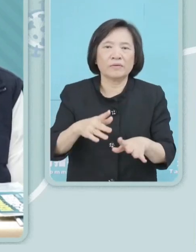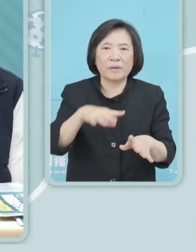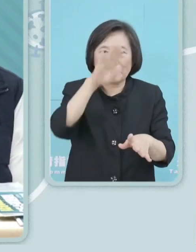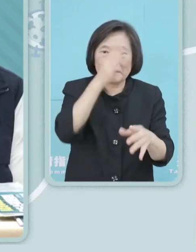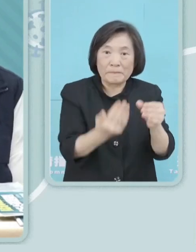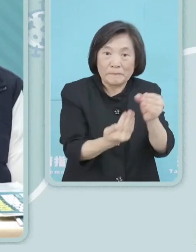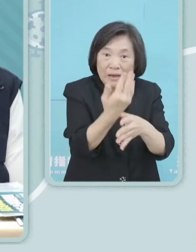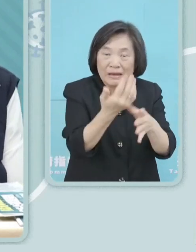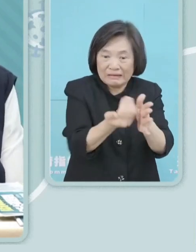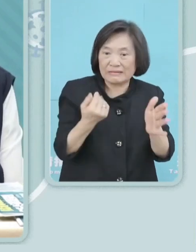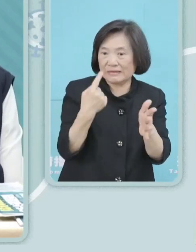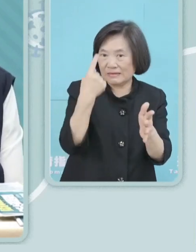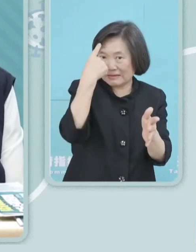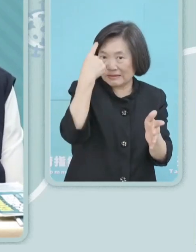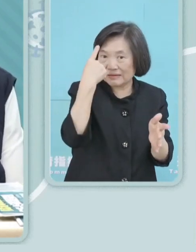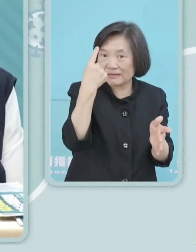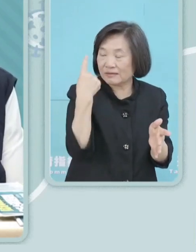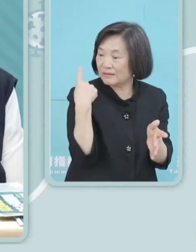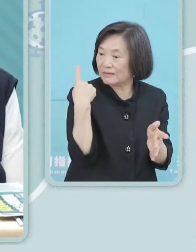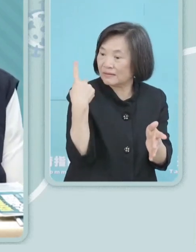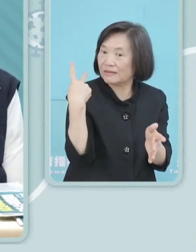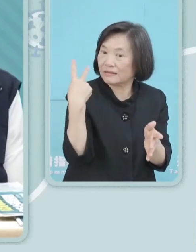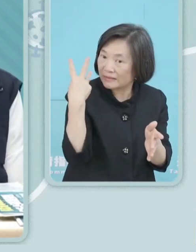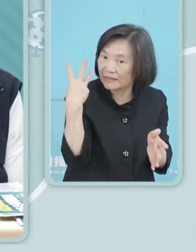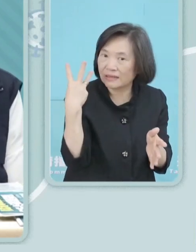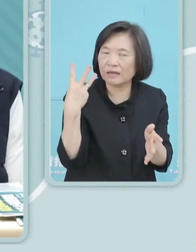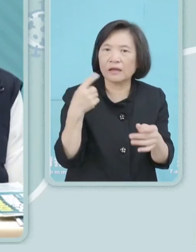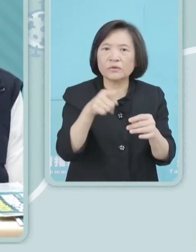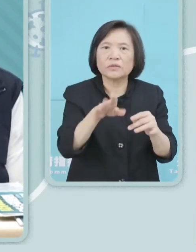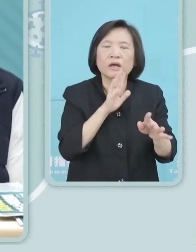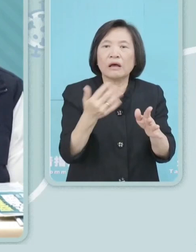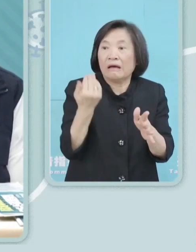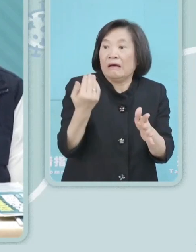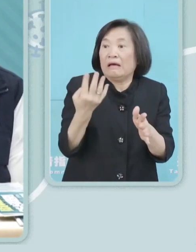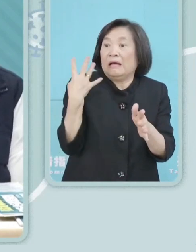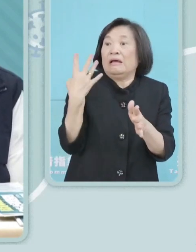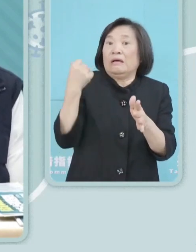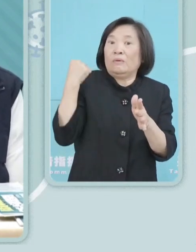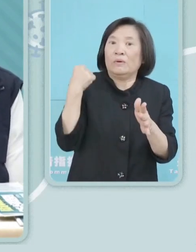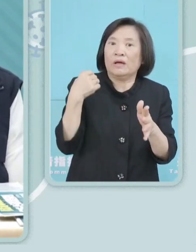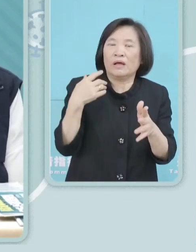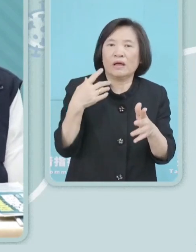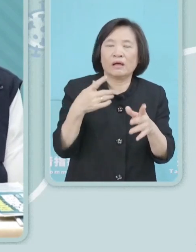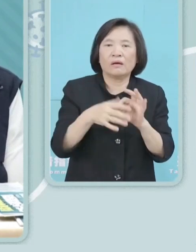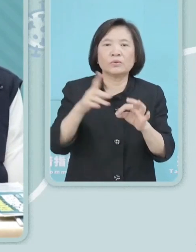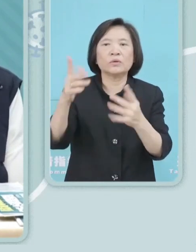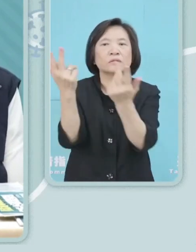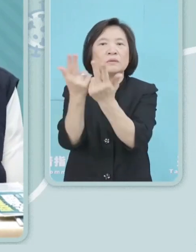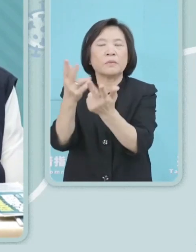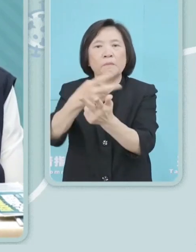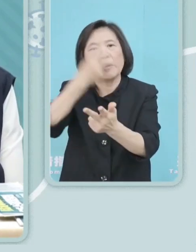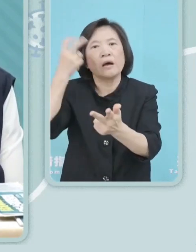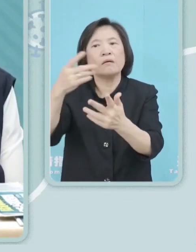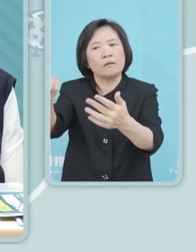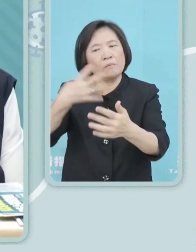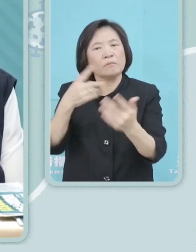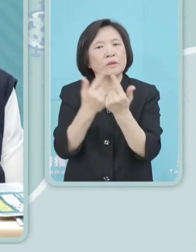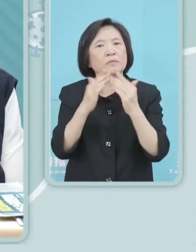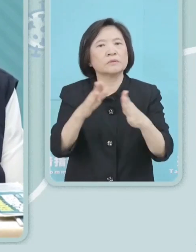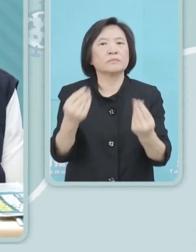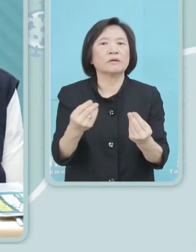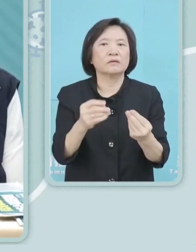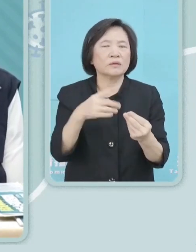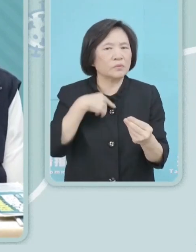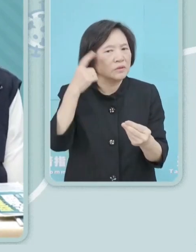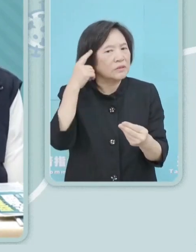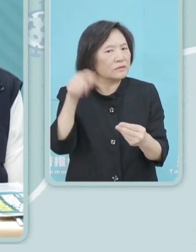日的前3天是中央的规范，那这个已经超过了3天，所以他在通报上面就没有通知台北市。但是我们还是认为说这个